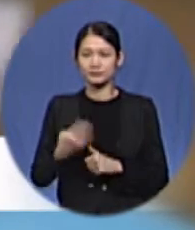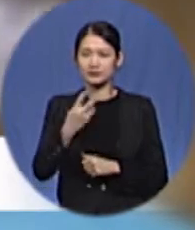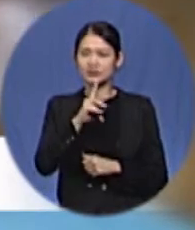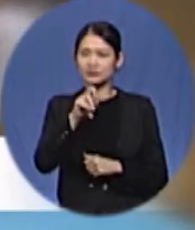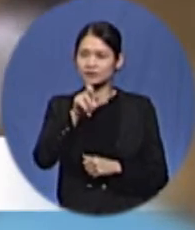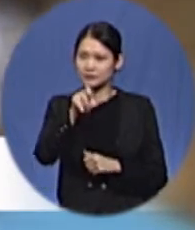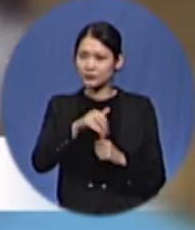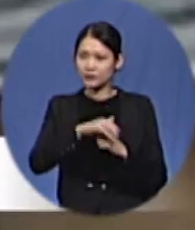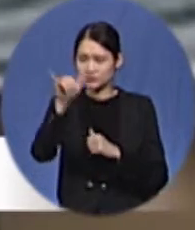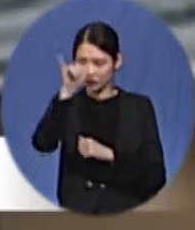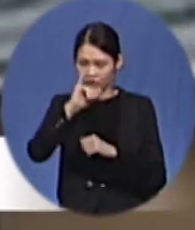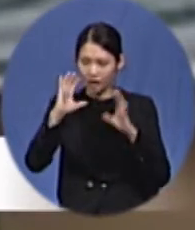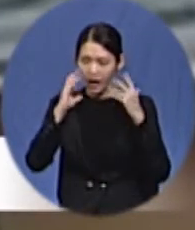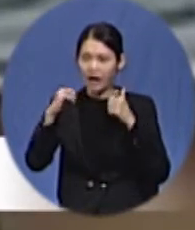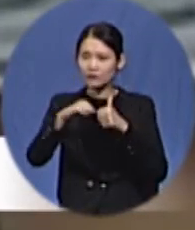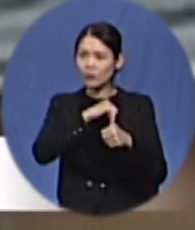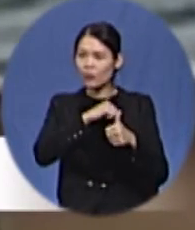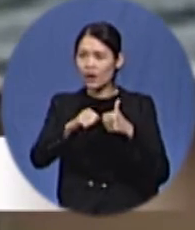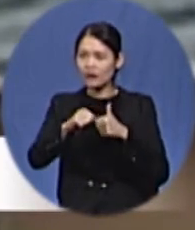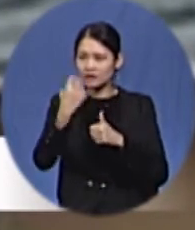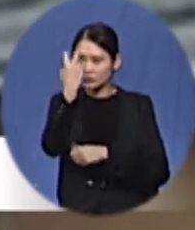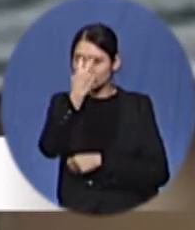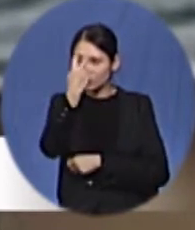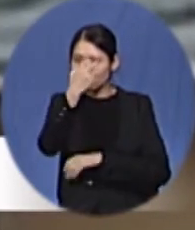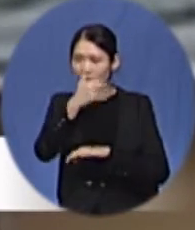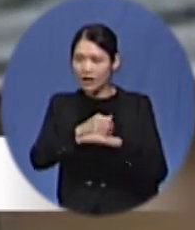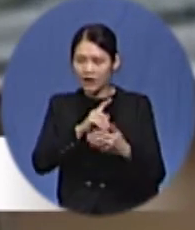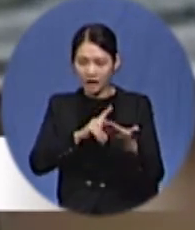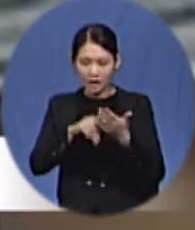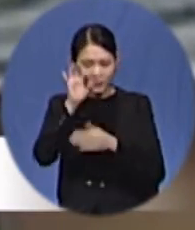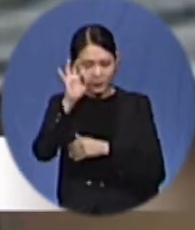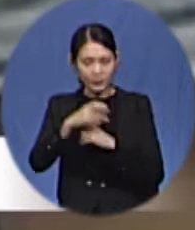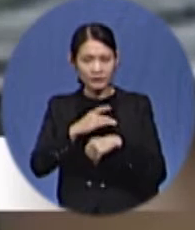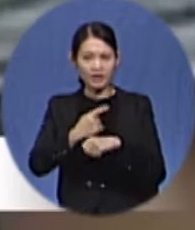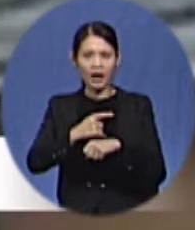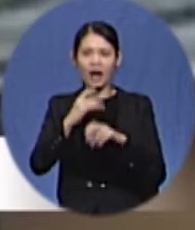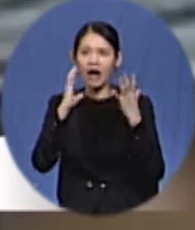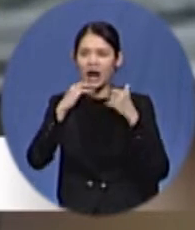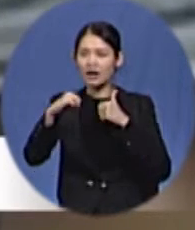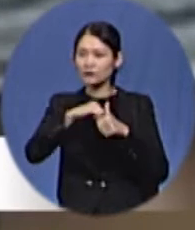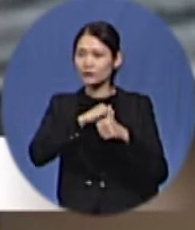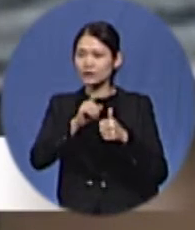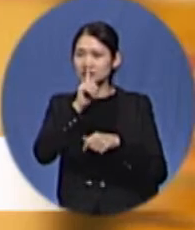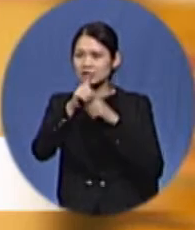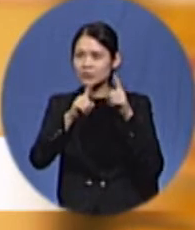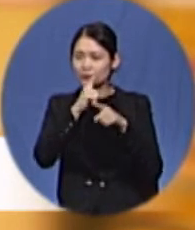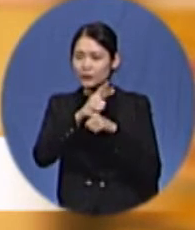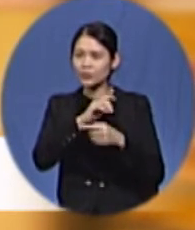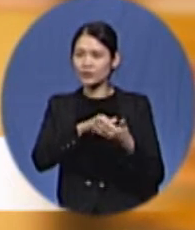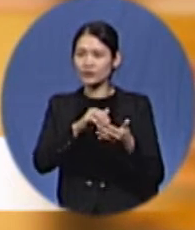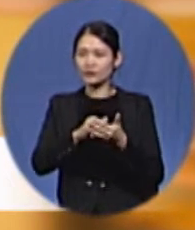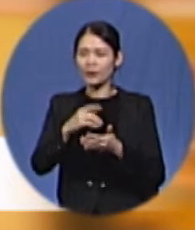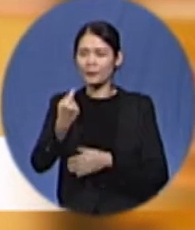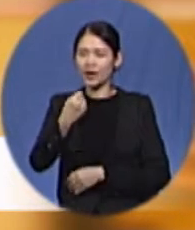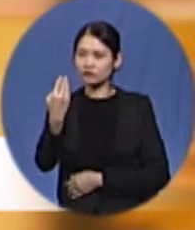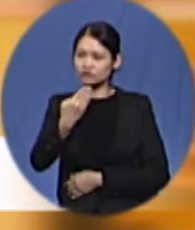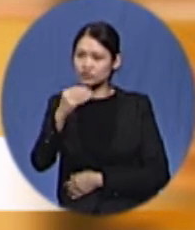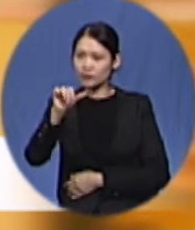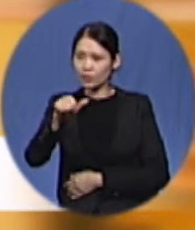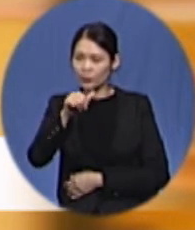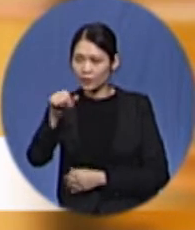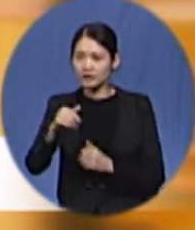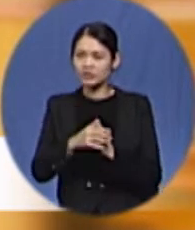2015 전국 아동학대 현황에 따르면 작년 아동학대 신고 건수는 19,209건이었으며 이